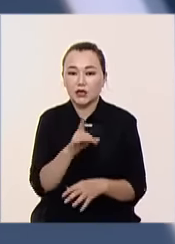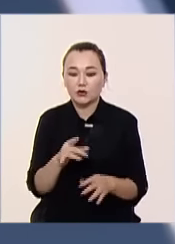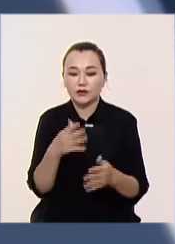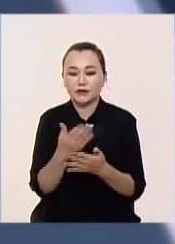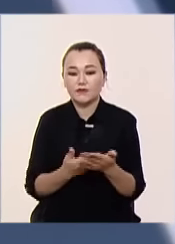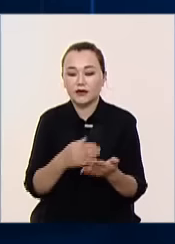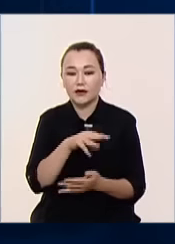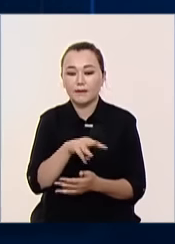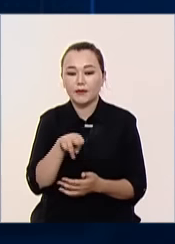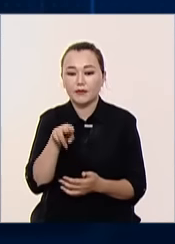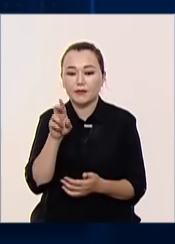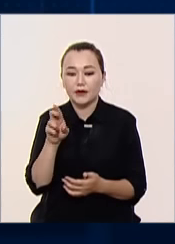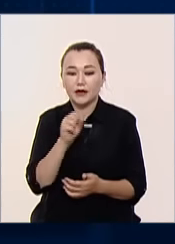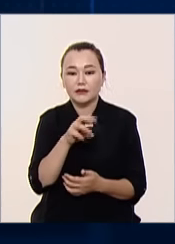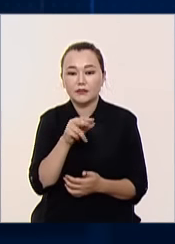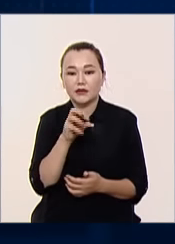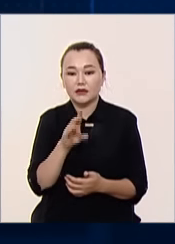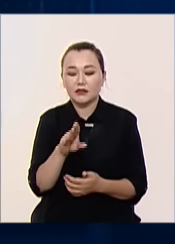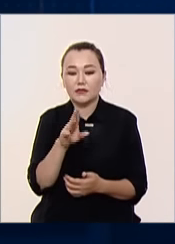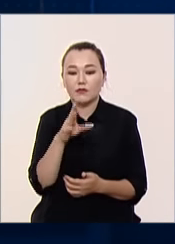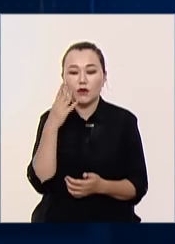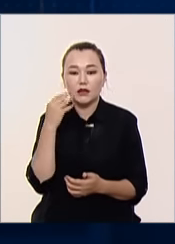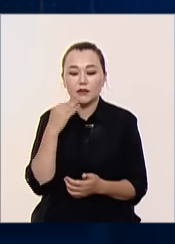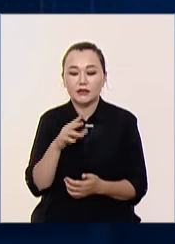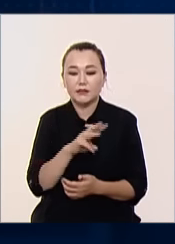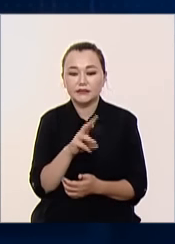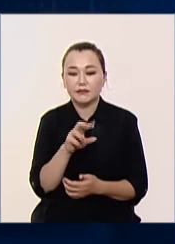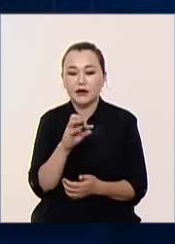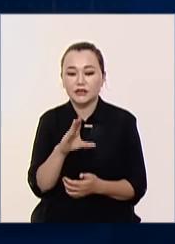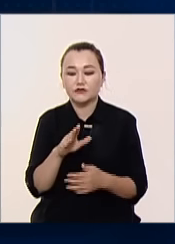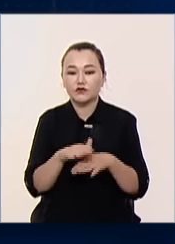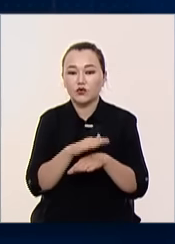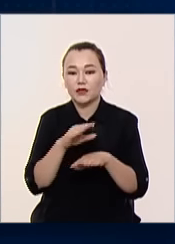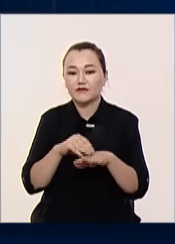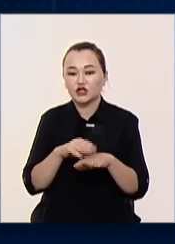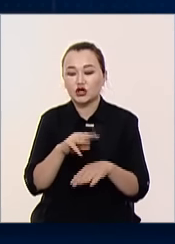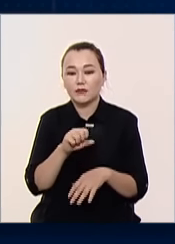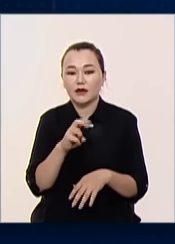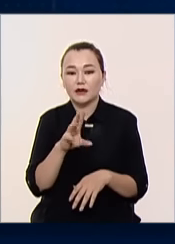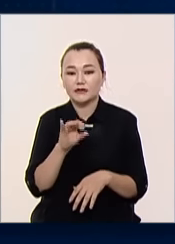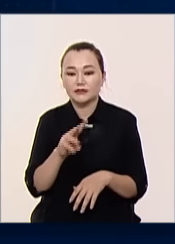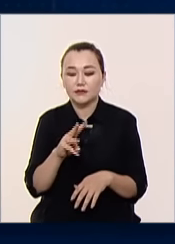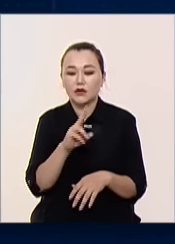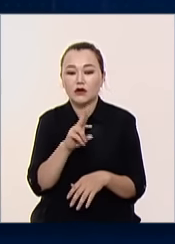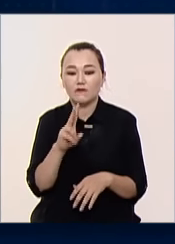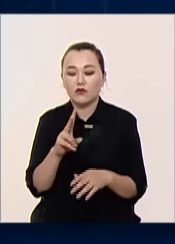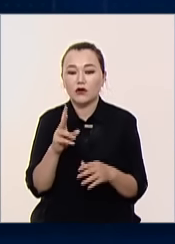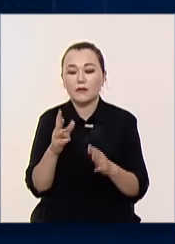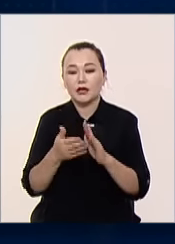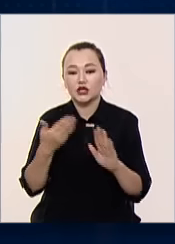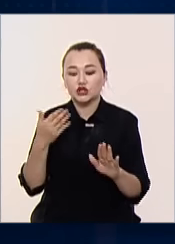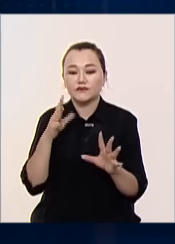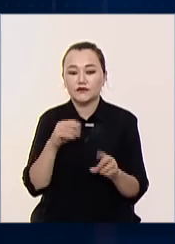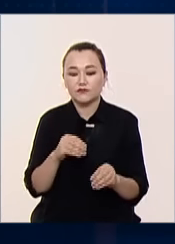совета НПП «Атамикен» по Алматы Максимом Барышевым. Максим, добрый вечер. Скажите, кого прежде всего